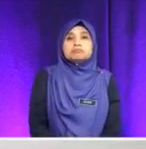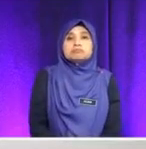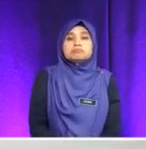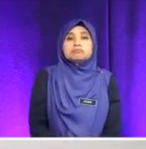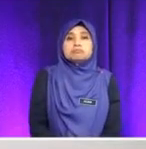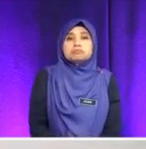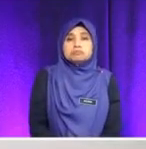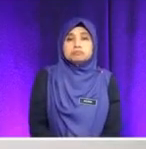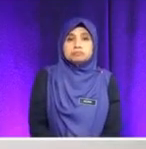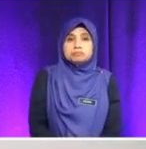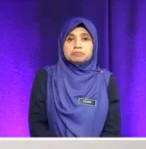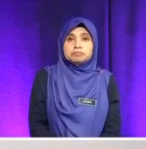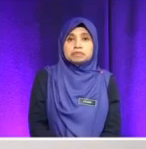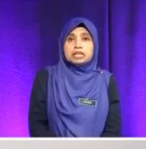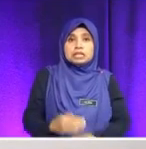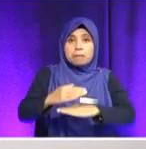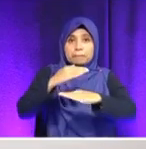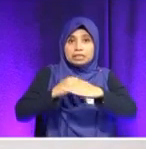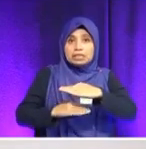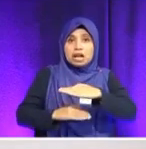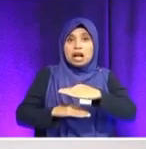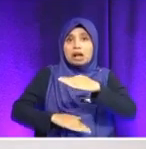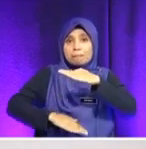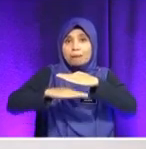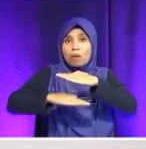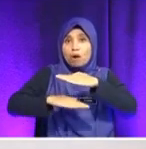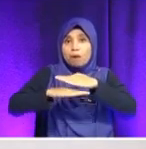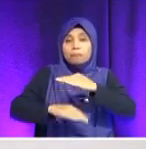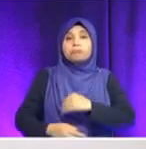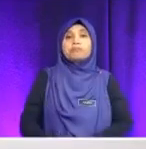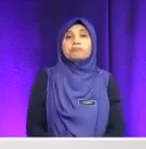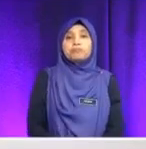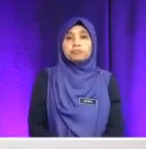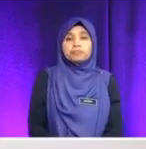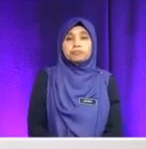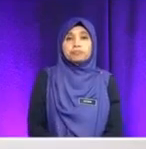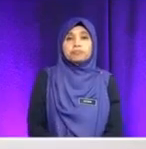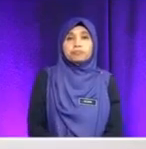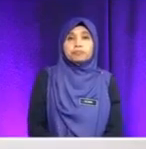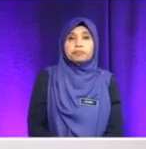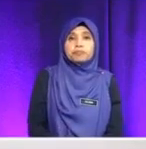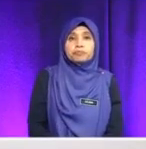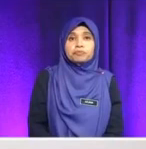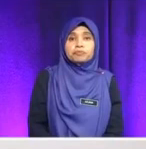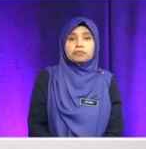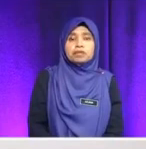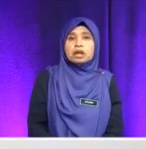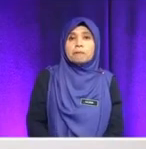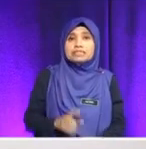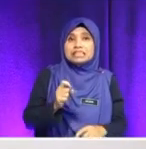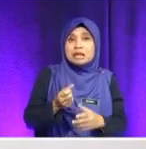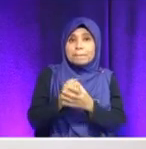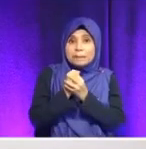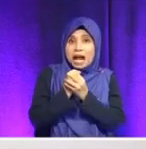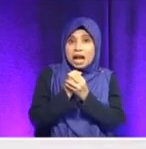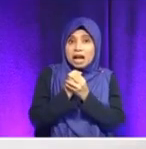Separuh okay, macam ni. Okey. Lipat ke bawah. Lipat ke bawah macam ini. Okey. Okey, boleh. Okay. Boleh, cikgu. Boleh pegang.